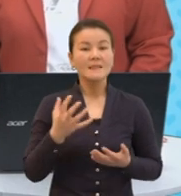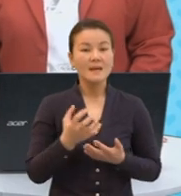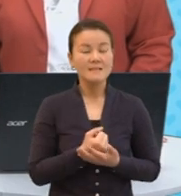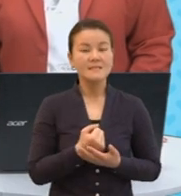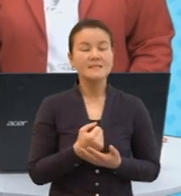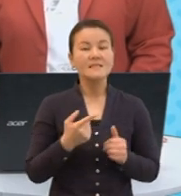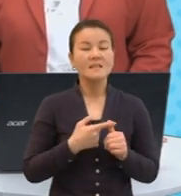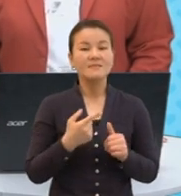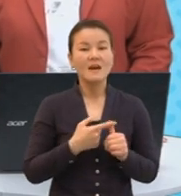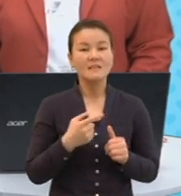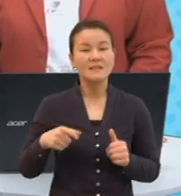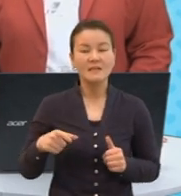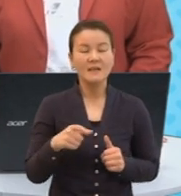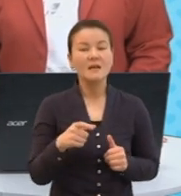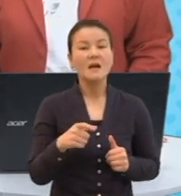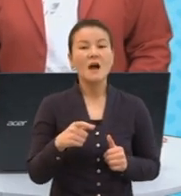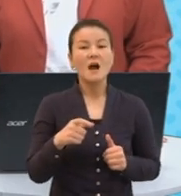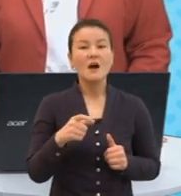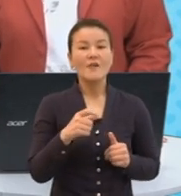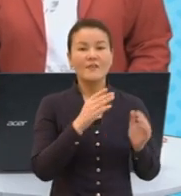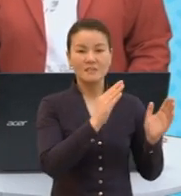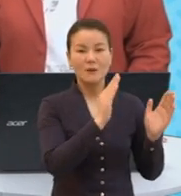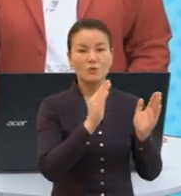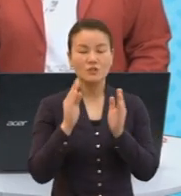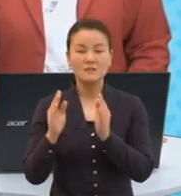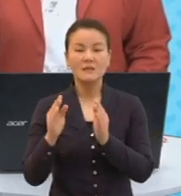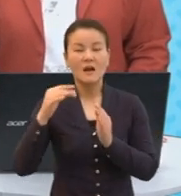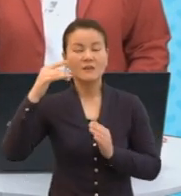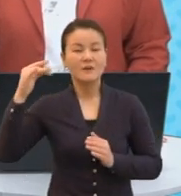Найдите названия рек, расположенных в алфавитном порядке.